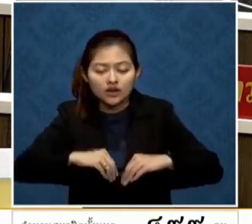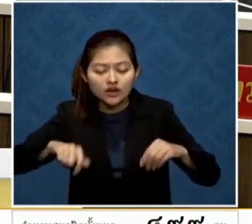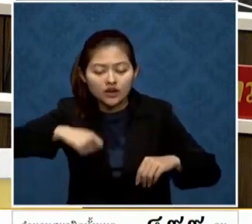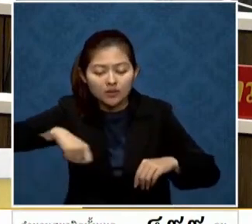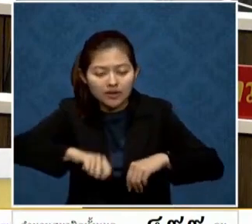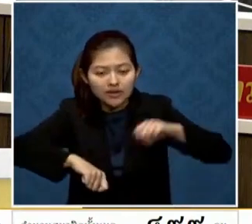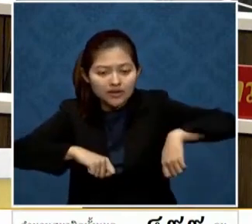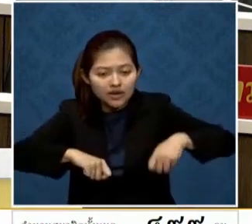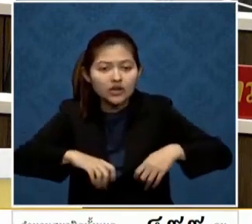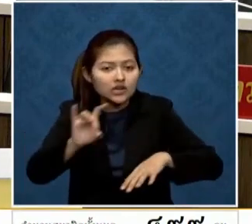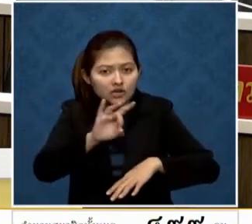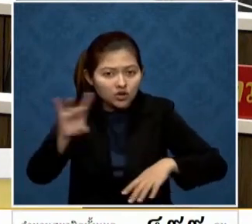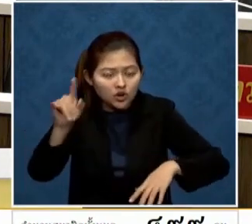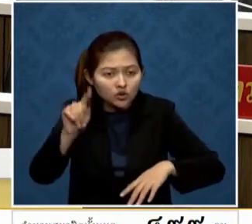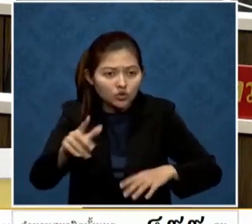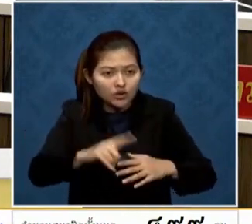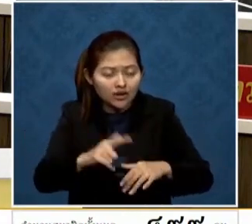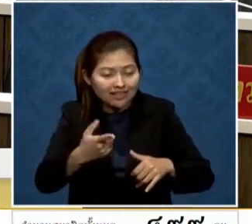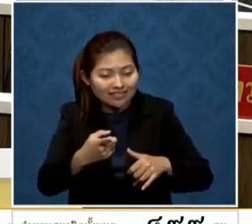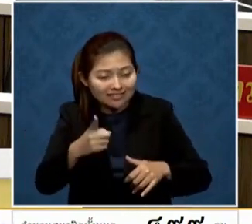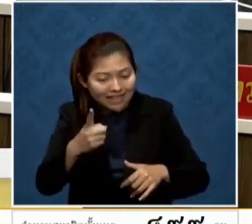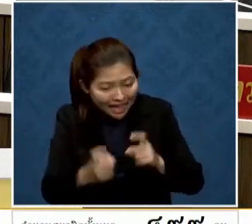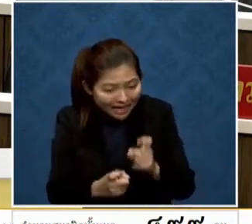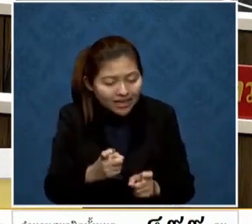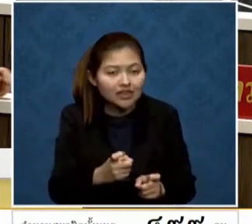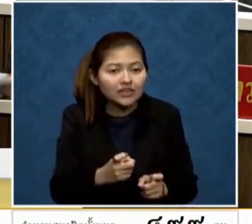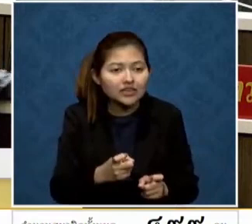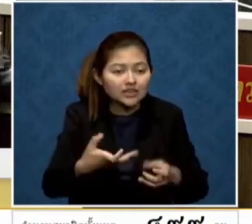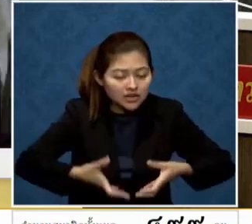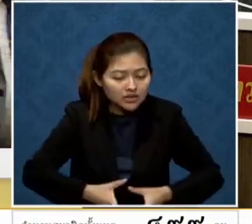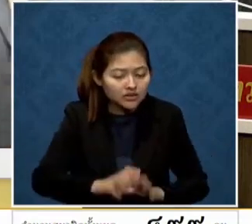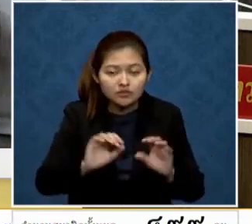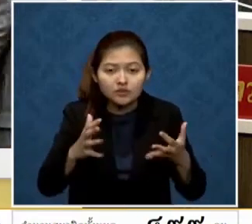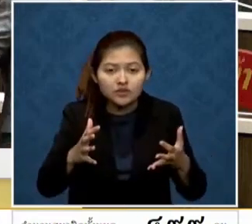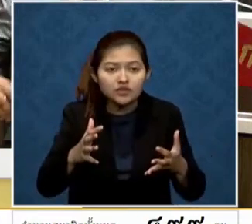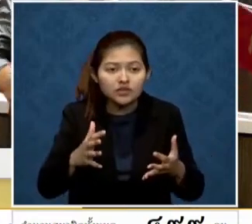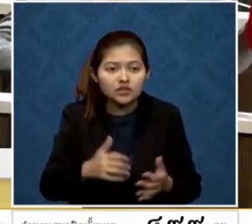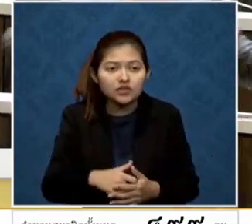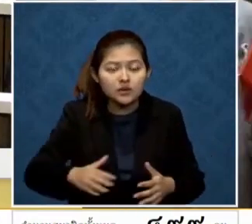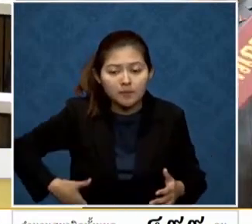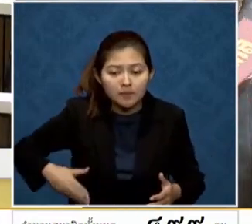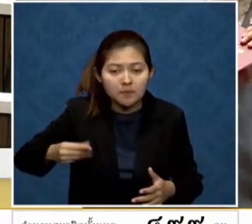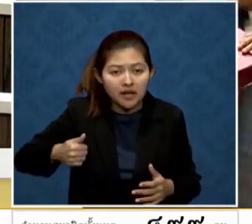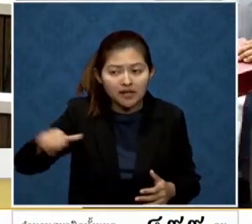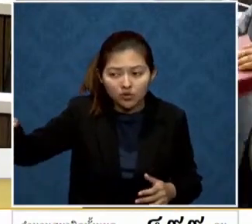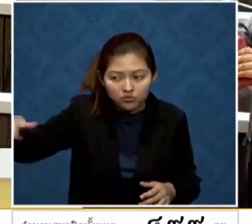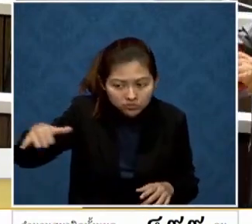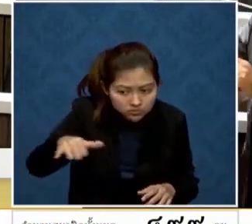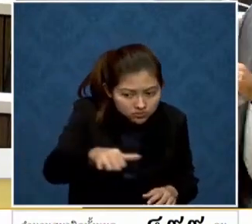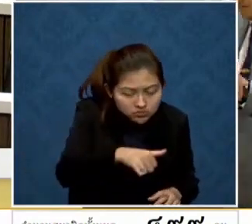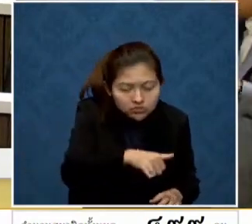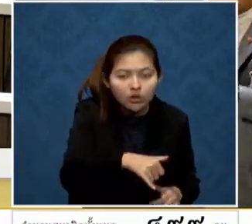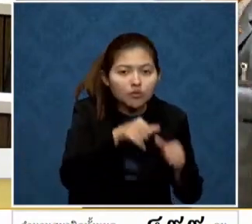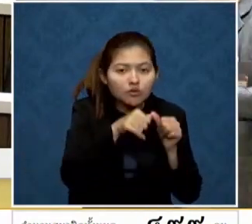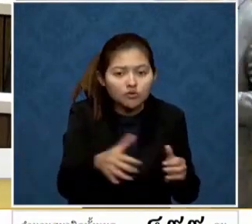ตัวมีการตายเกิดขึ้นไม่มีการเกิดในที่นั้นก็จะมีหมาจอจากที่อื่นวิ่งเข้ามาอยู่ดีนะ